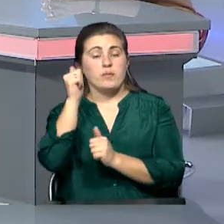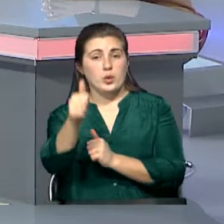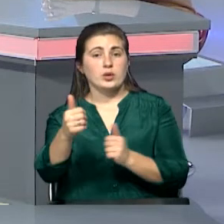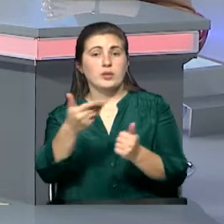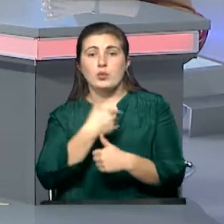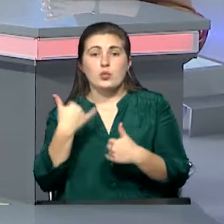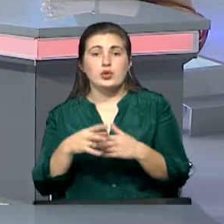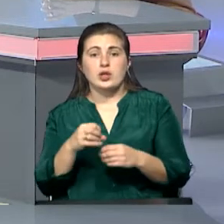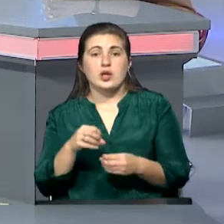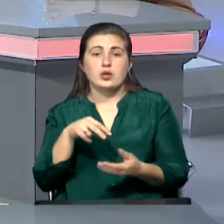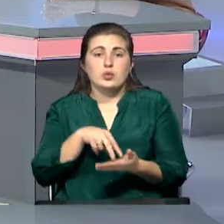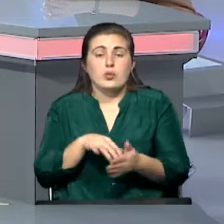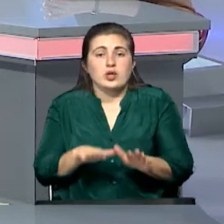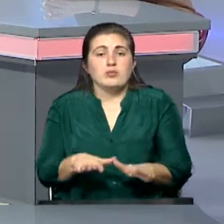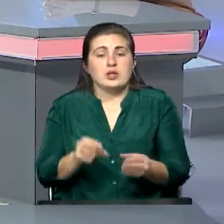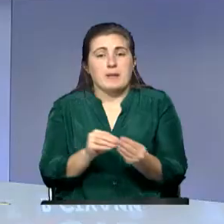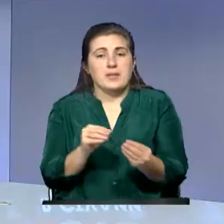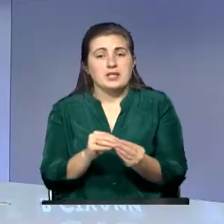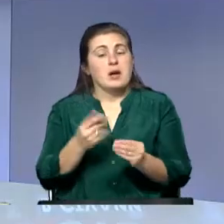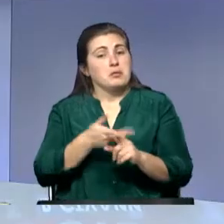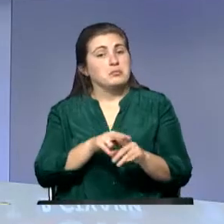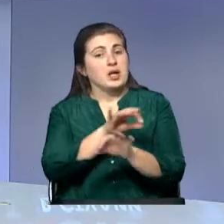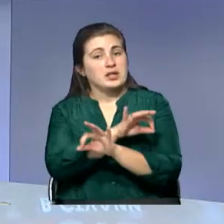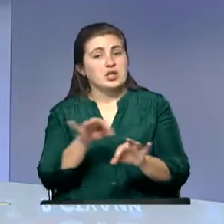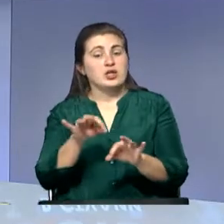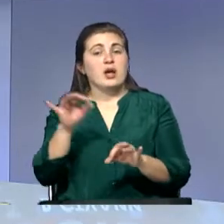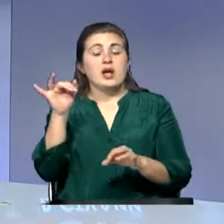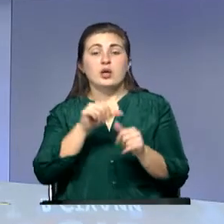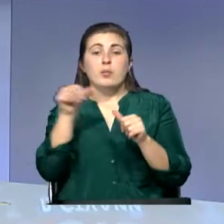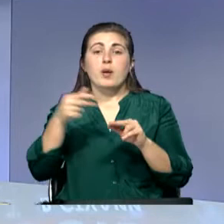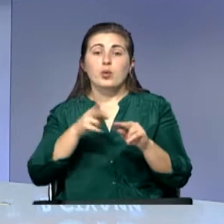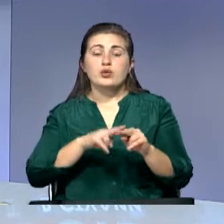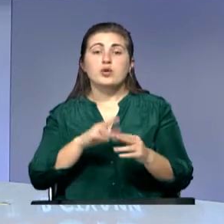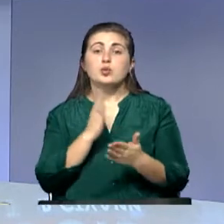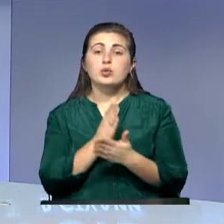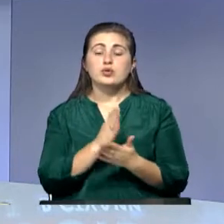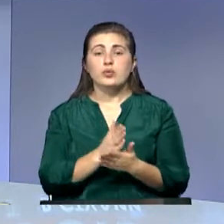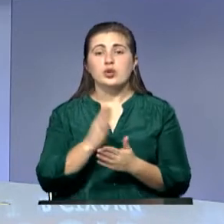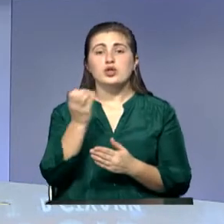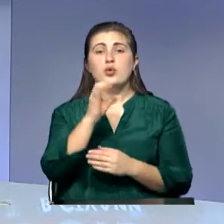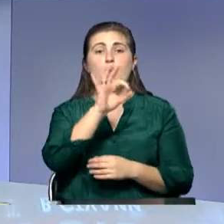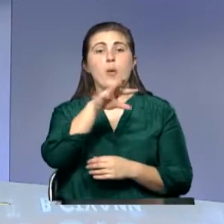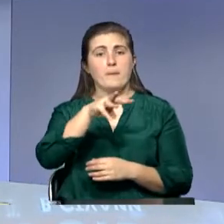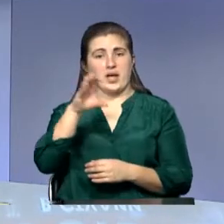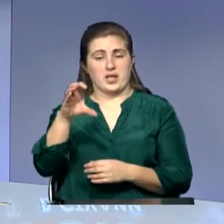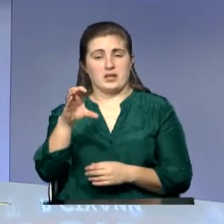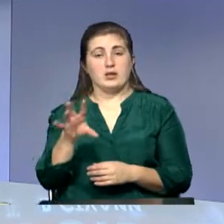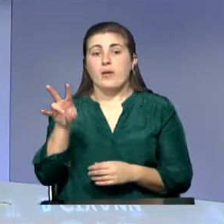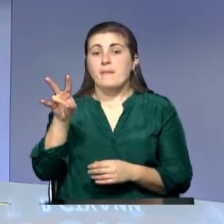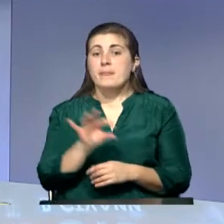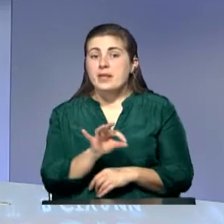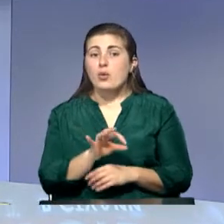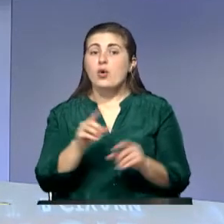не топчемся на месте, 100%. Это отлично. И, помимо прочего, существует еще и ОМС, но все